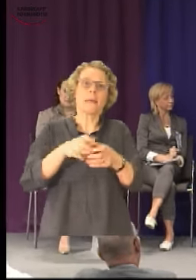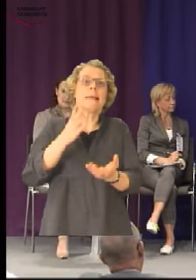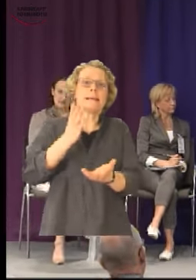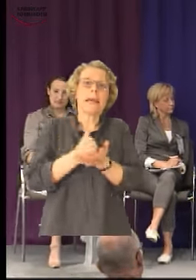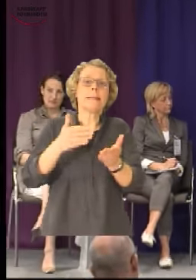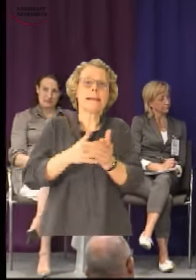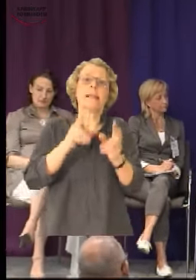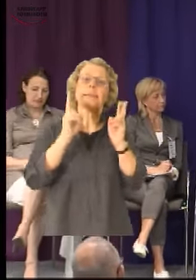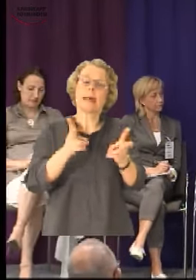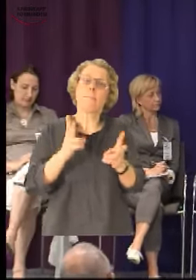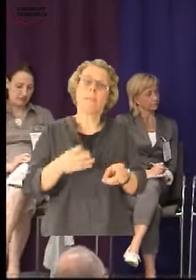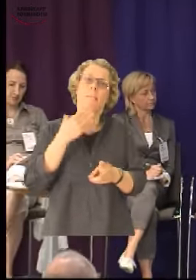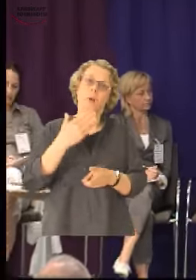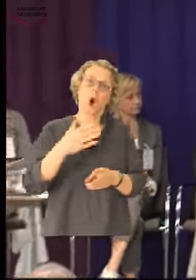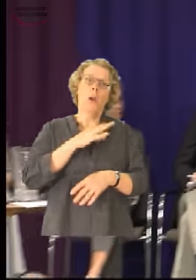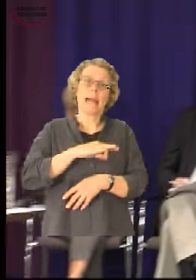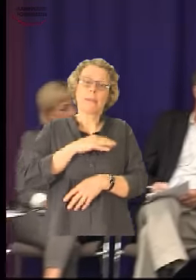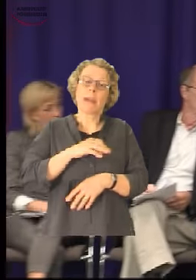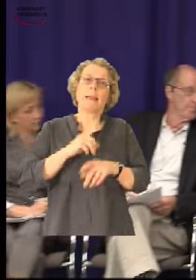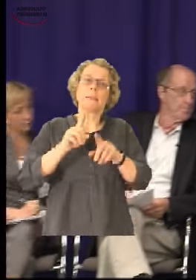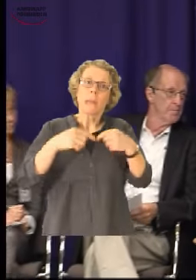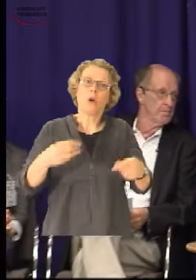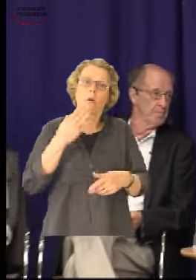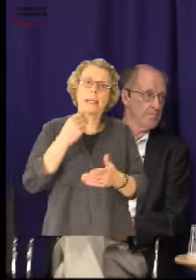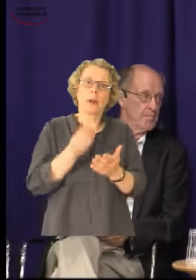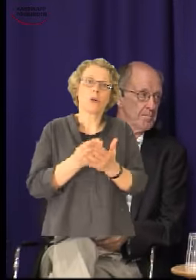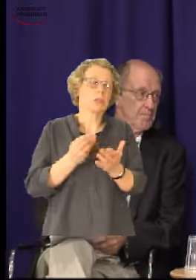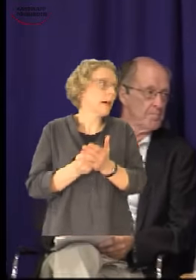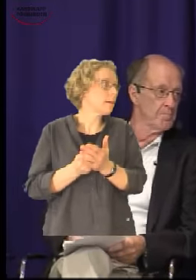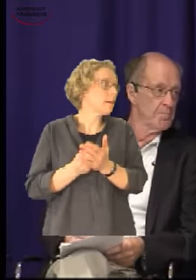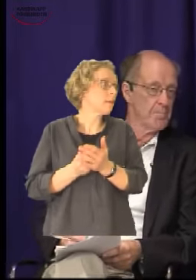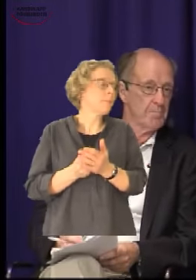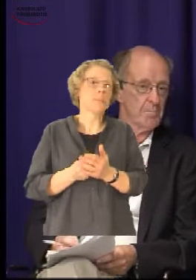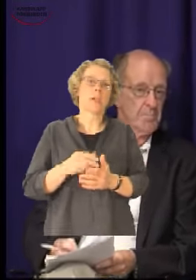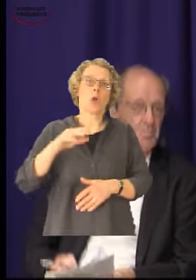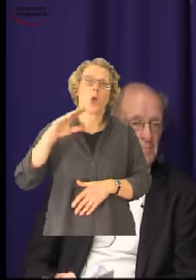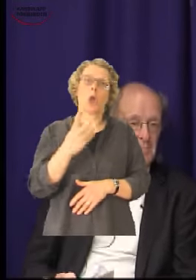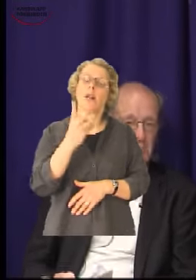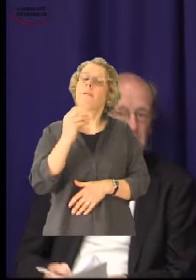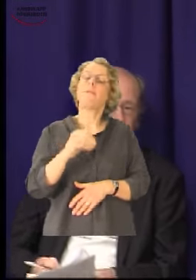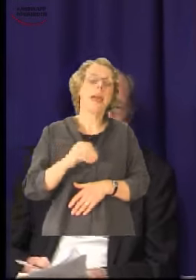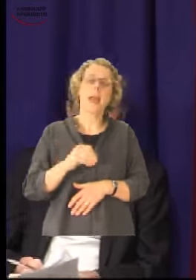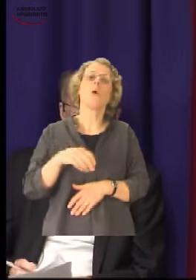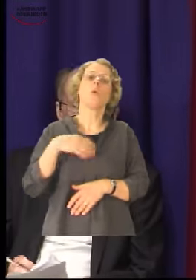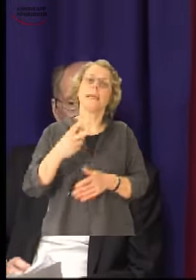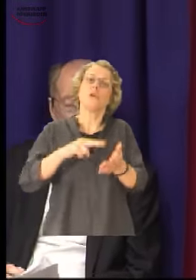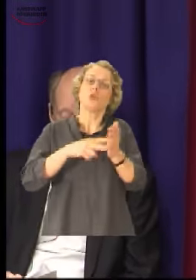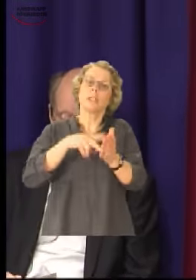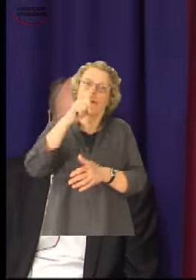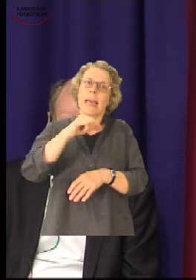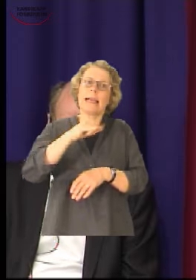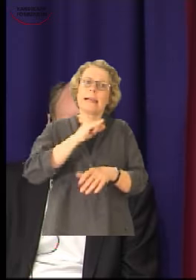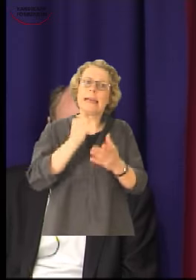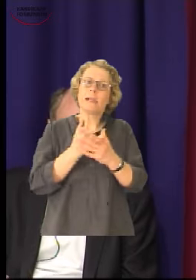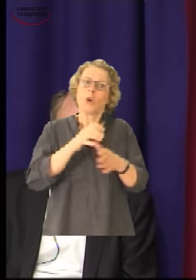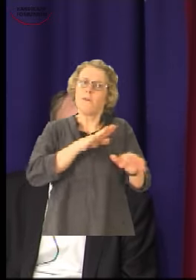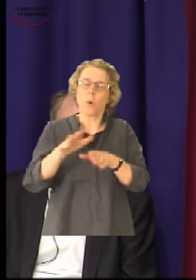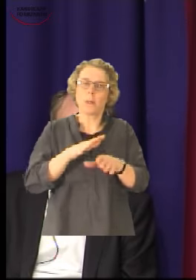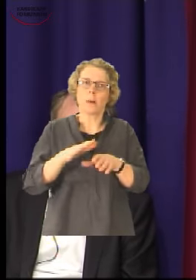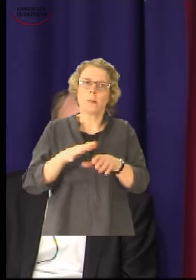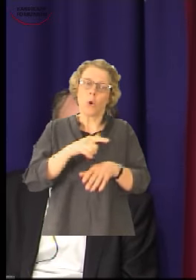effektiva läkemedlen oavsett kostnad? Nej, och det är ett av systemfelen i vården. Och det här är en av de frågor där vi socialdemokrater